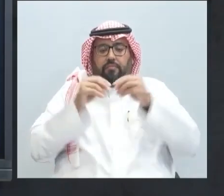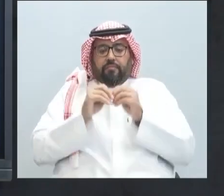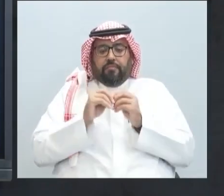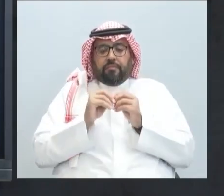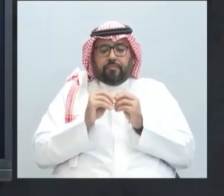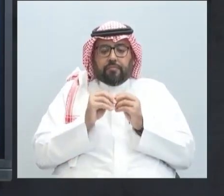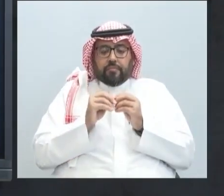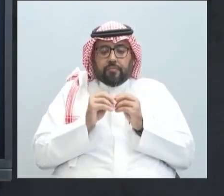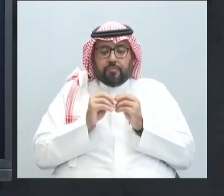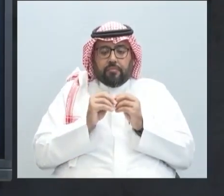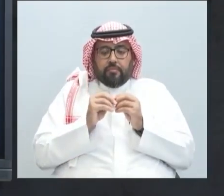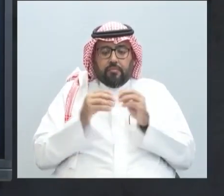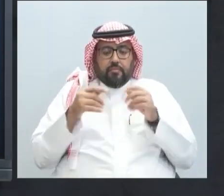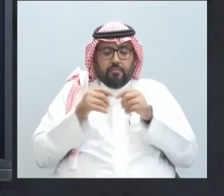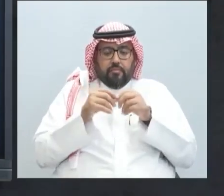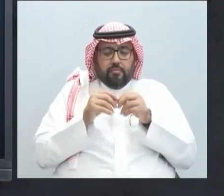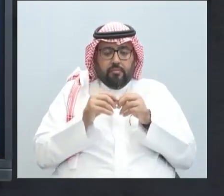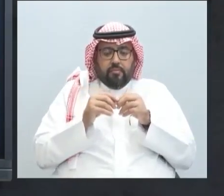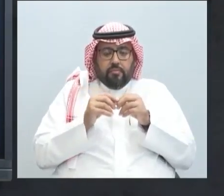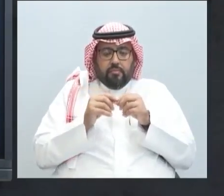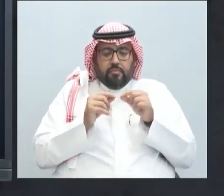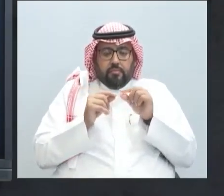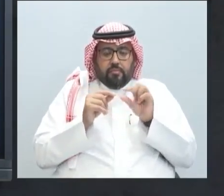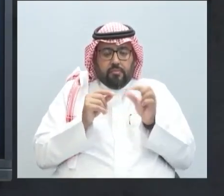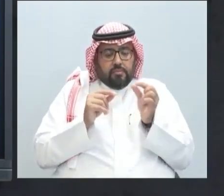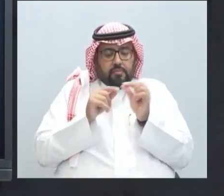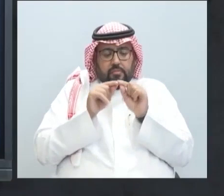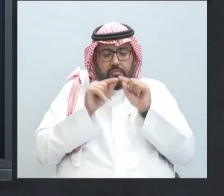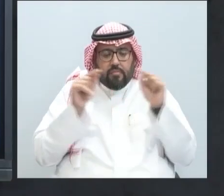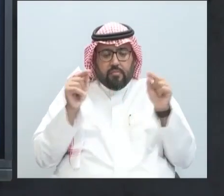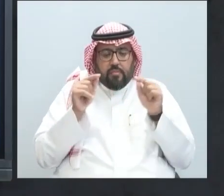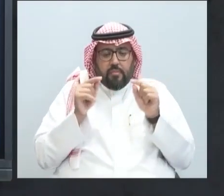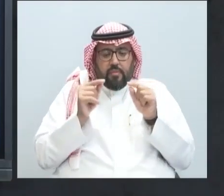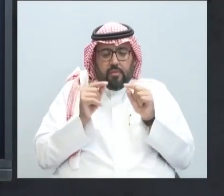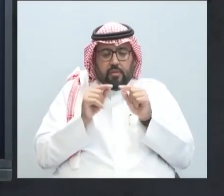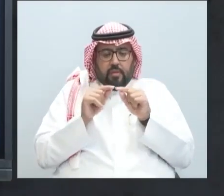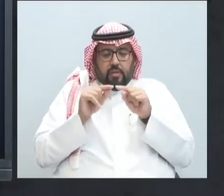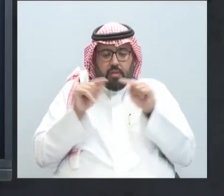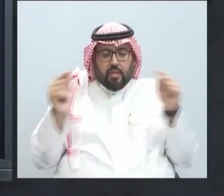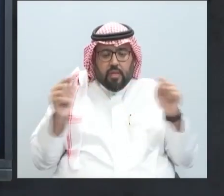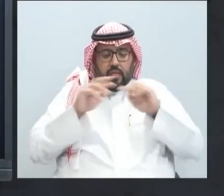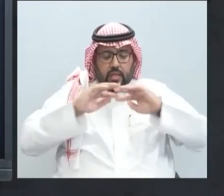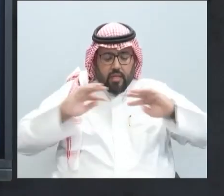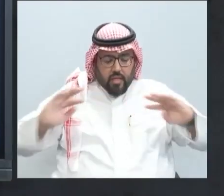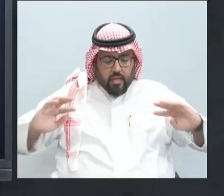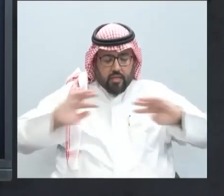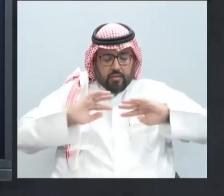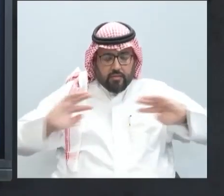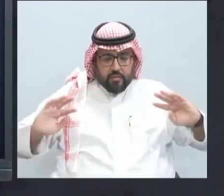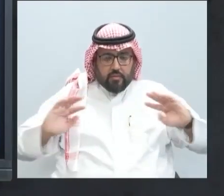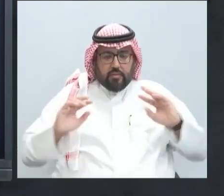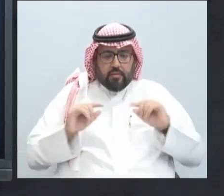من فين يتم نقطه الاتصال تتم من خلال منطقه السنترومير جهه من هذه الخيوط مرتبطه مع احد الكروماتيدات